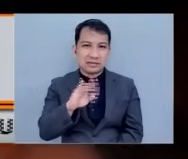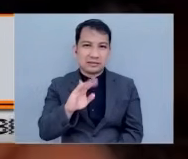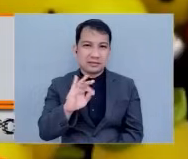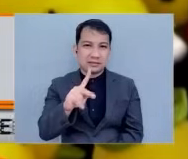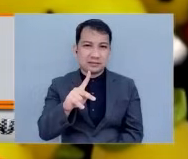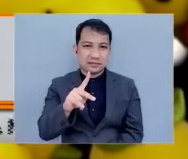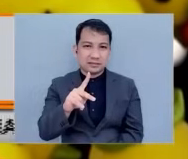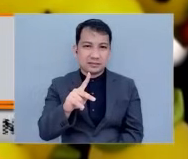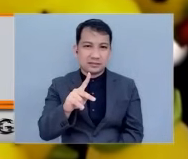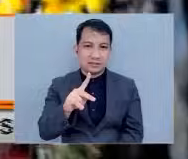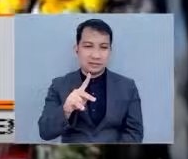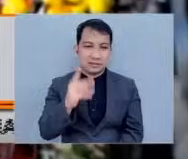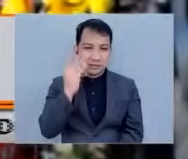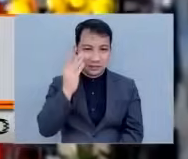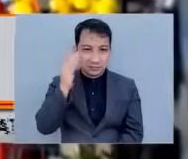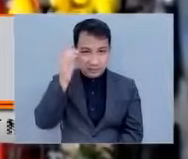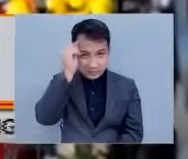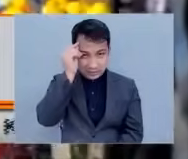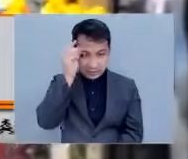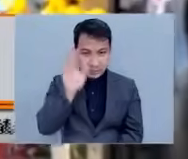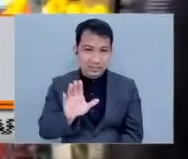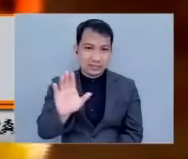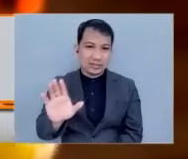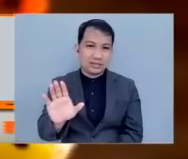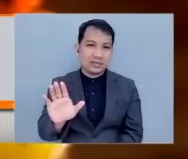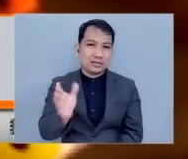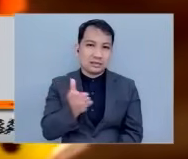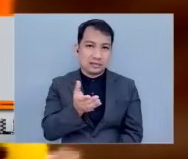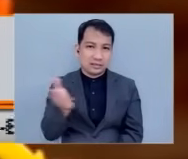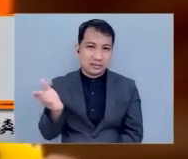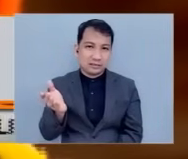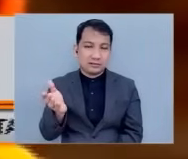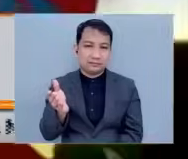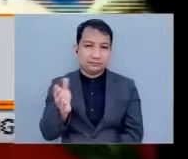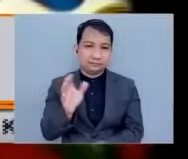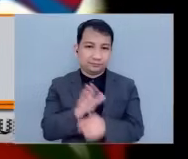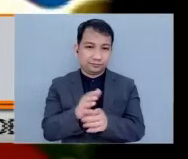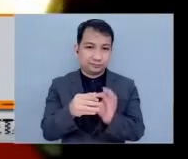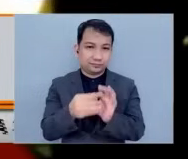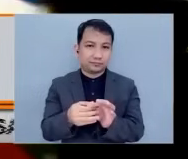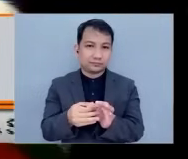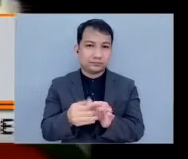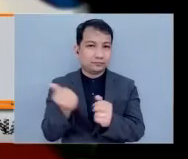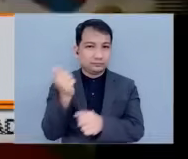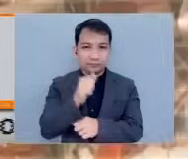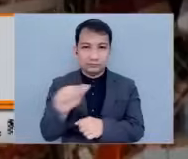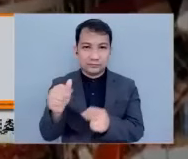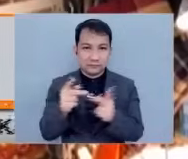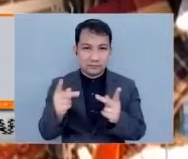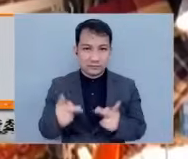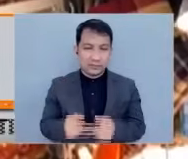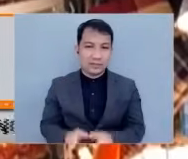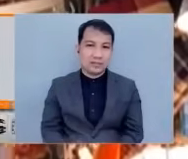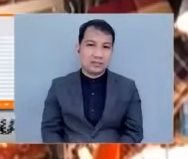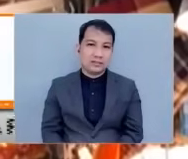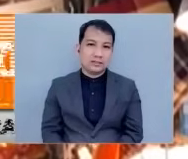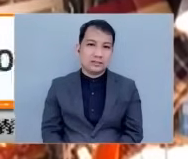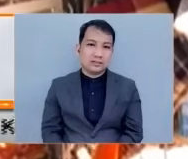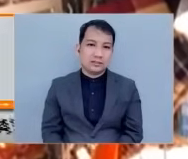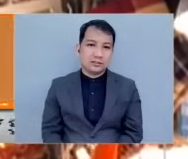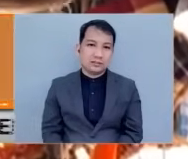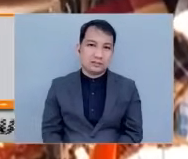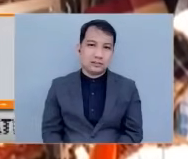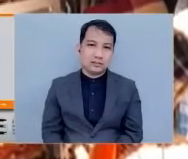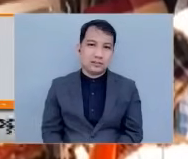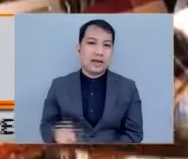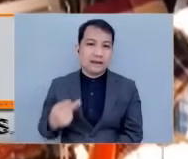bibe hair clip lang naman. Ang mga yan, nagsulputan ngayon kahit saan. Kasi lahat na engkal na sila, kasi lahat meron ganito.